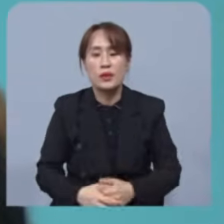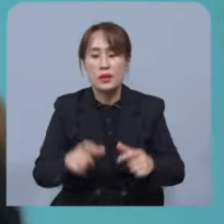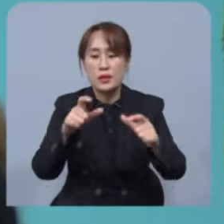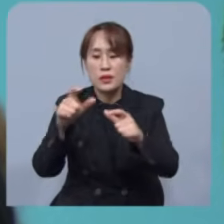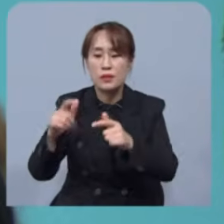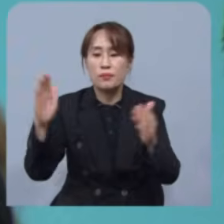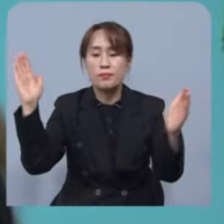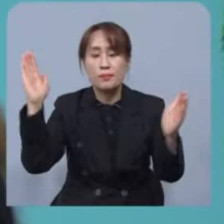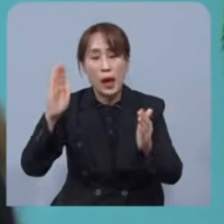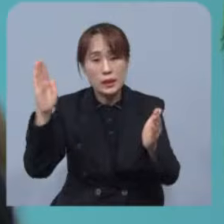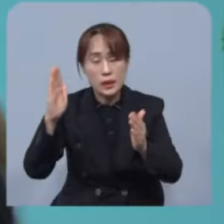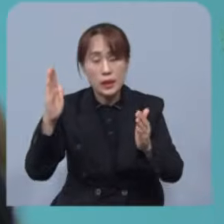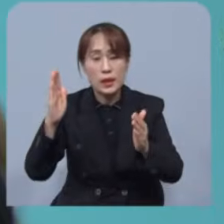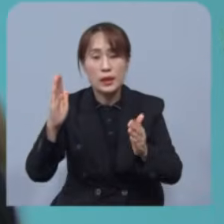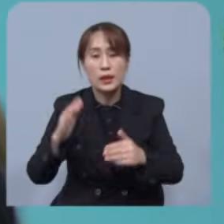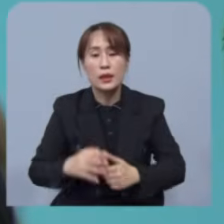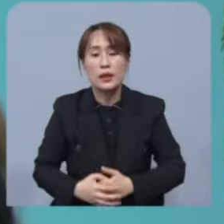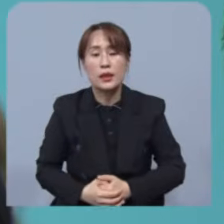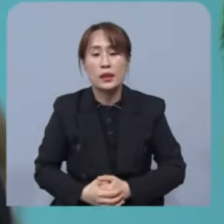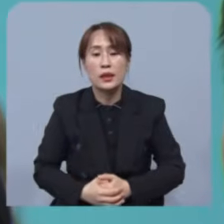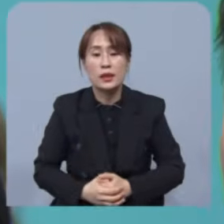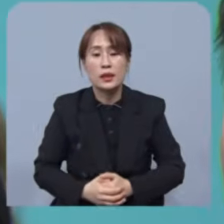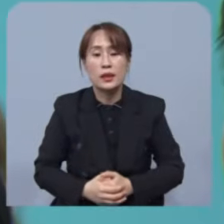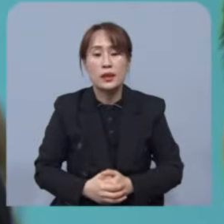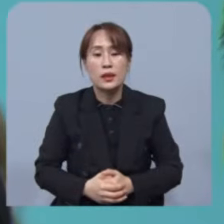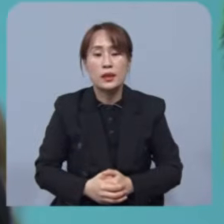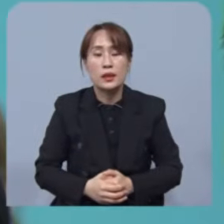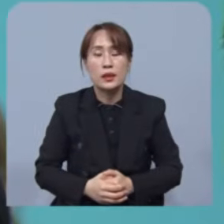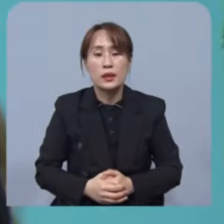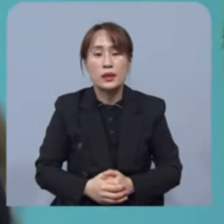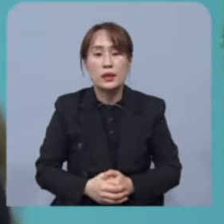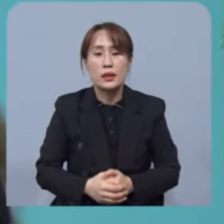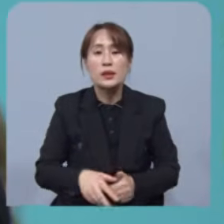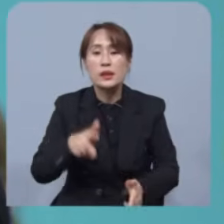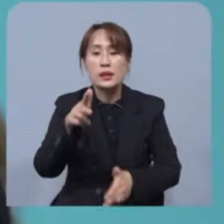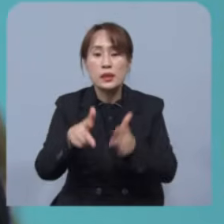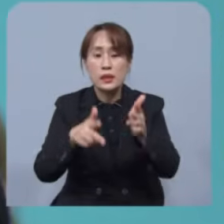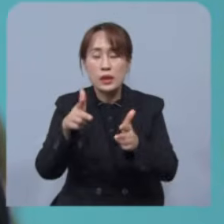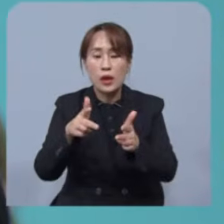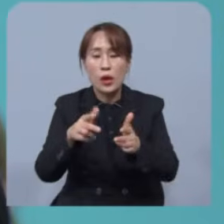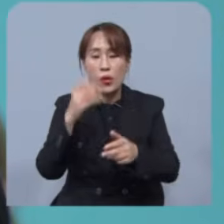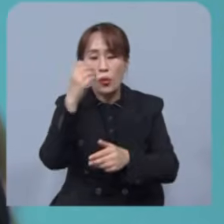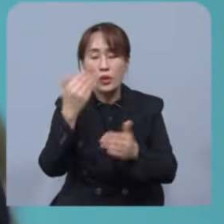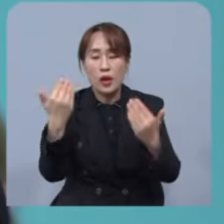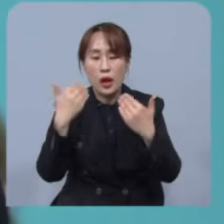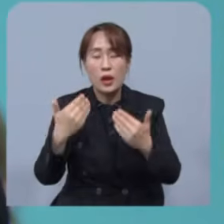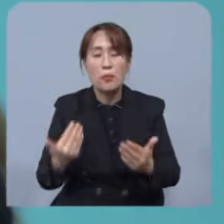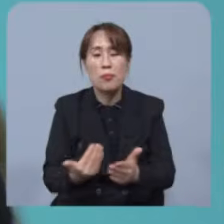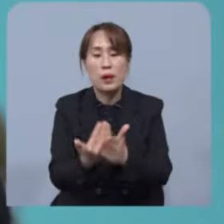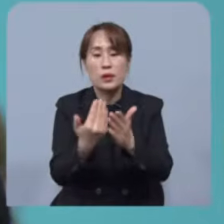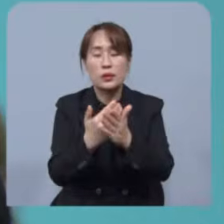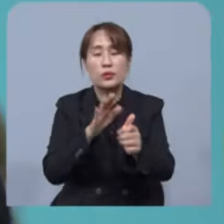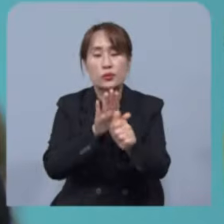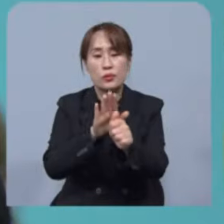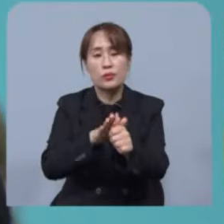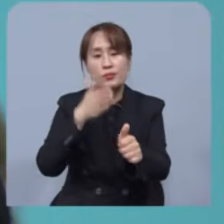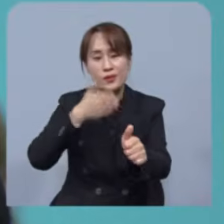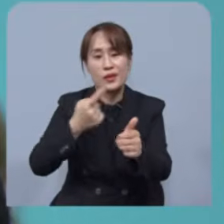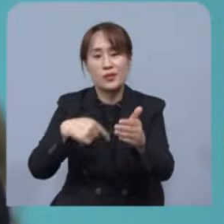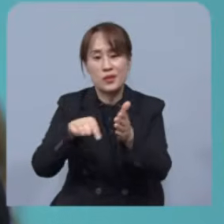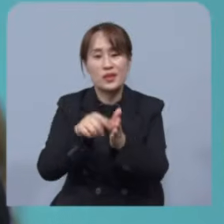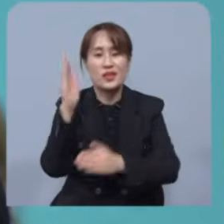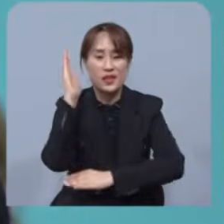지역의 학생들도 직업계고가 혁신하고 도약할 수 있도록 도와주시길 바라서 이 자리에